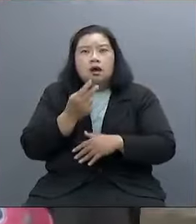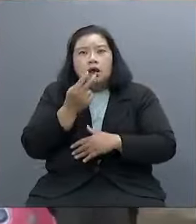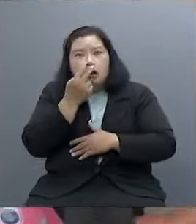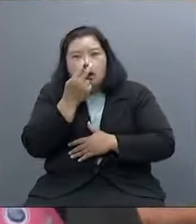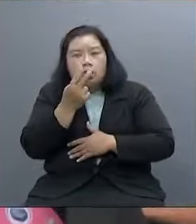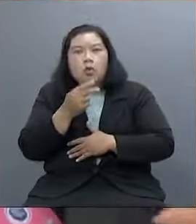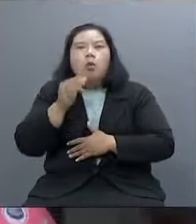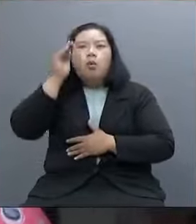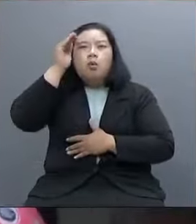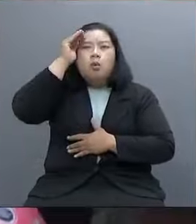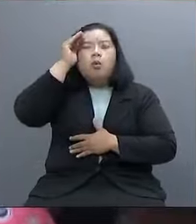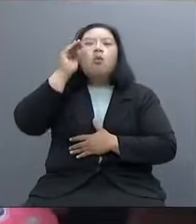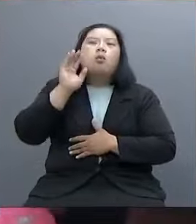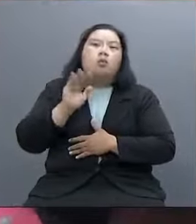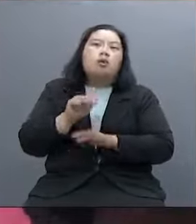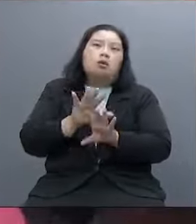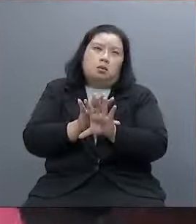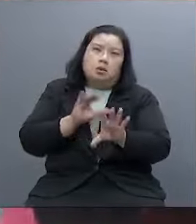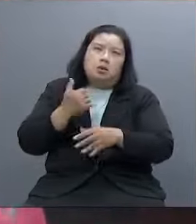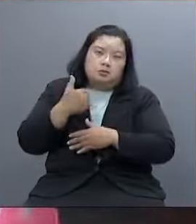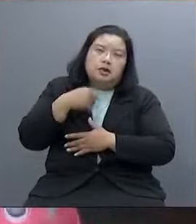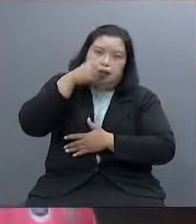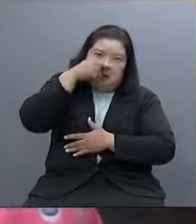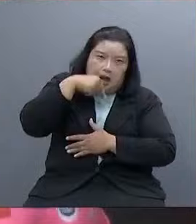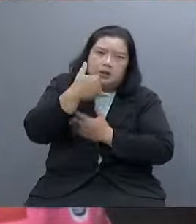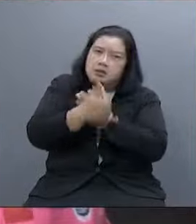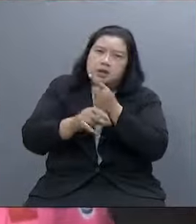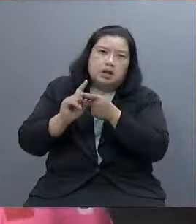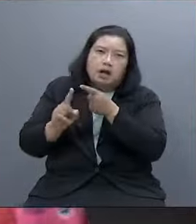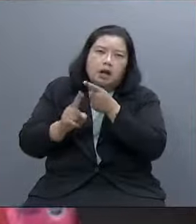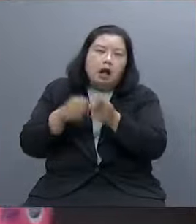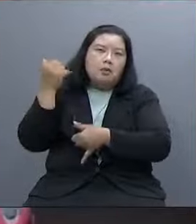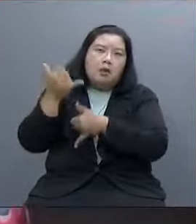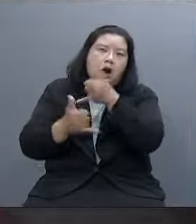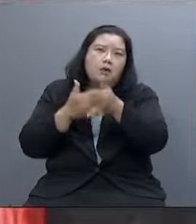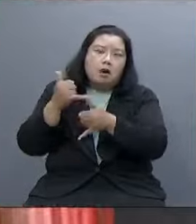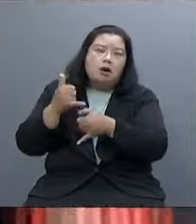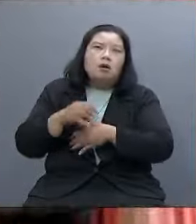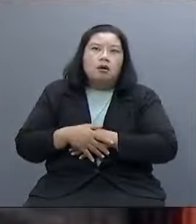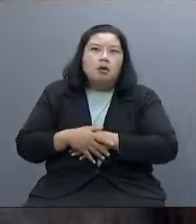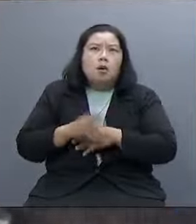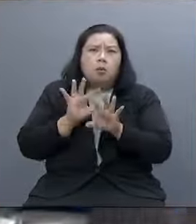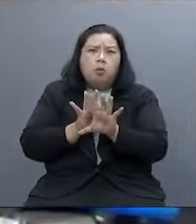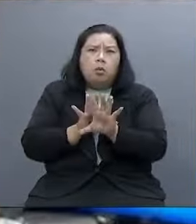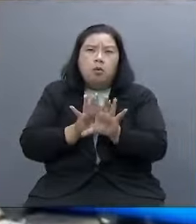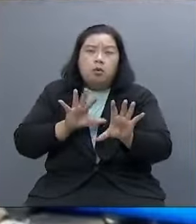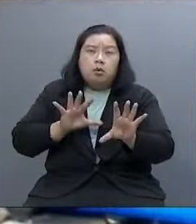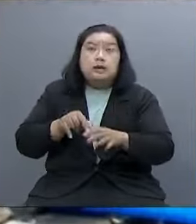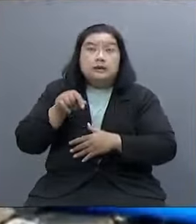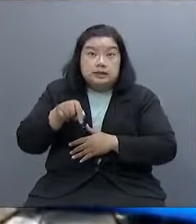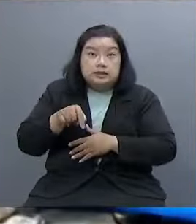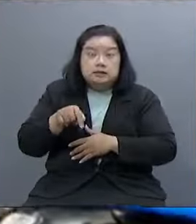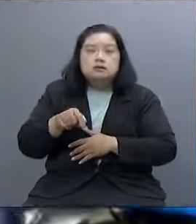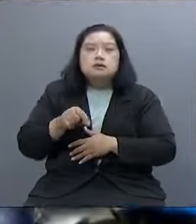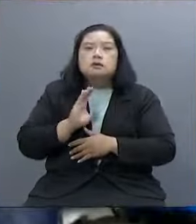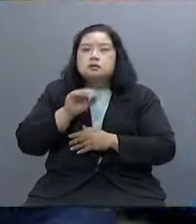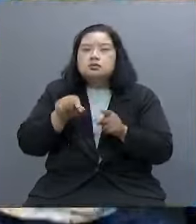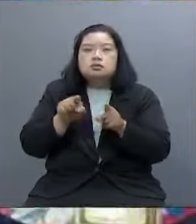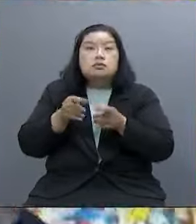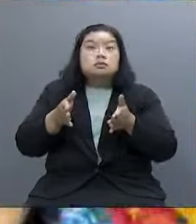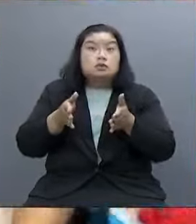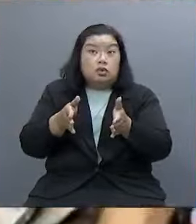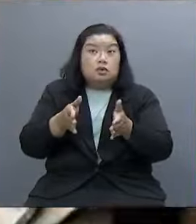ค่ะมีนักท่องเที่ยวทั้งชาวไทยและชาวต่างชาติเข้าร่วมกิจกรรมไปจำนวนมากที่ถนนฉายาชวลิตรวมไปถึงถนน